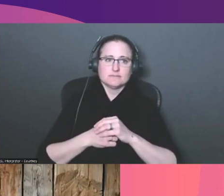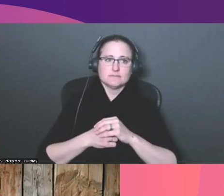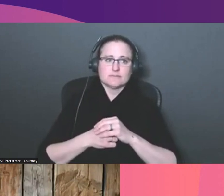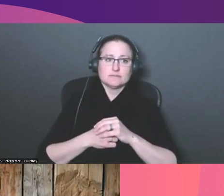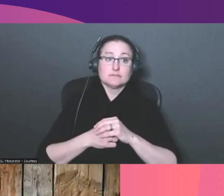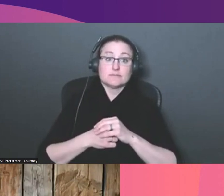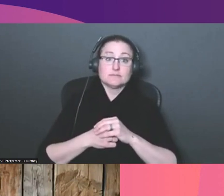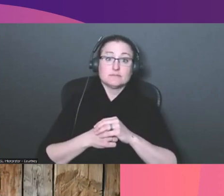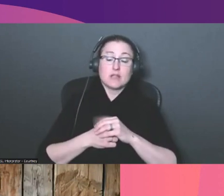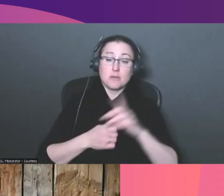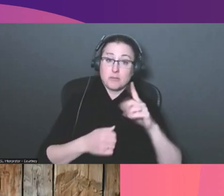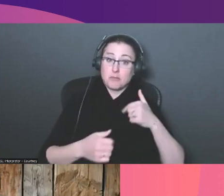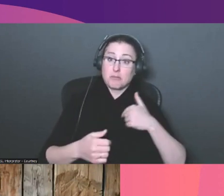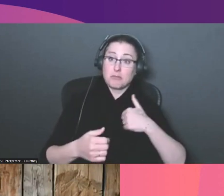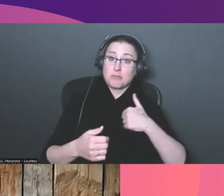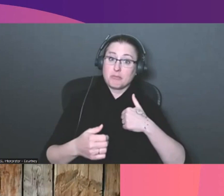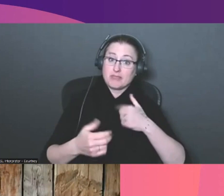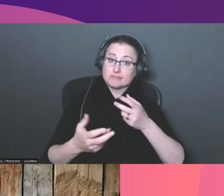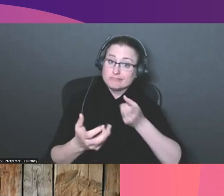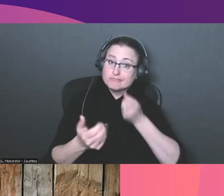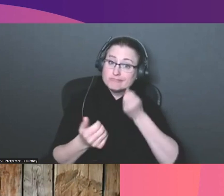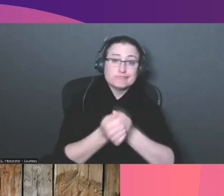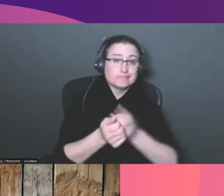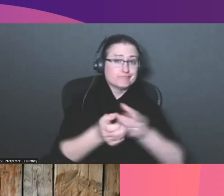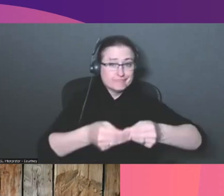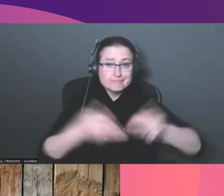Donc, je n'essaie pas nécessairement de l'endosser,